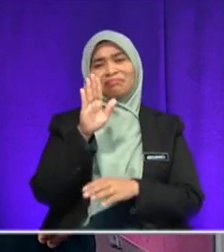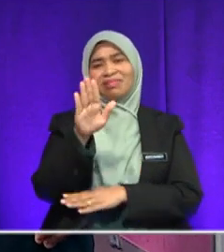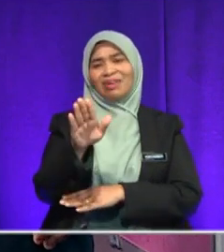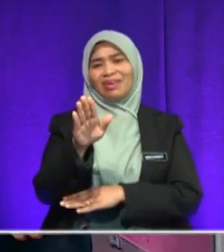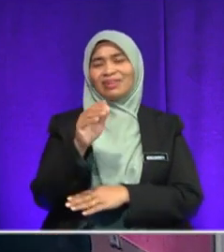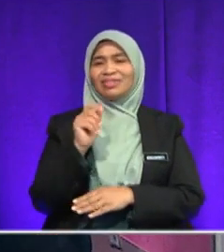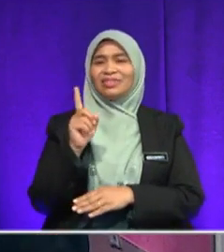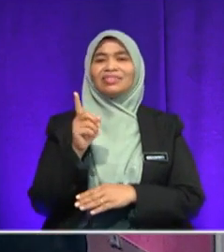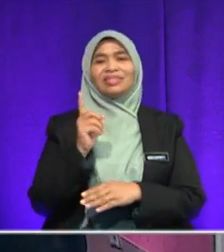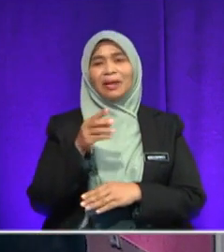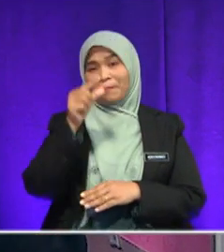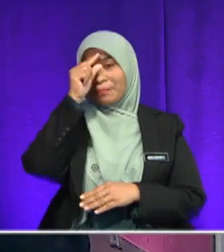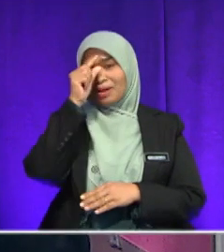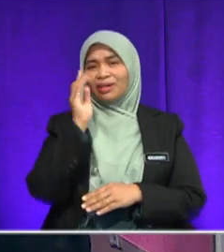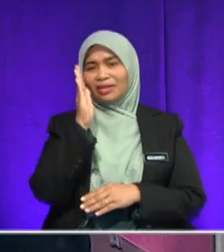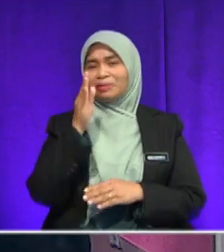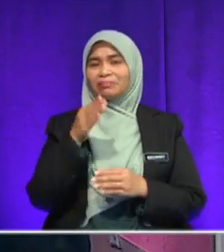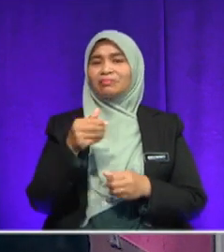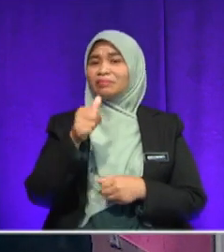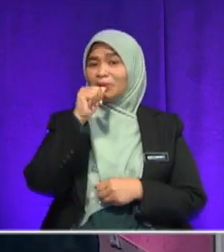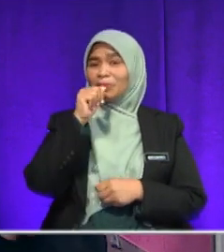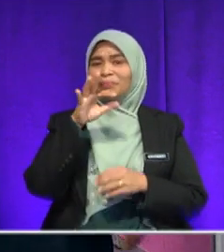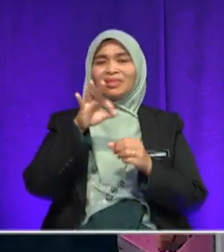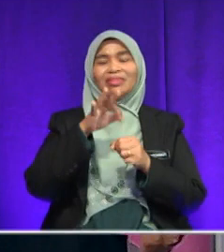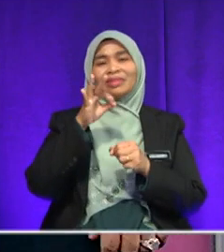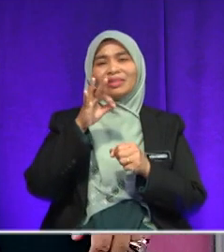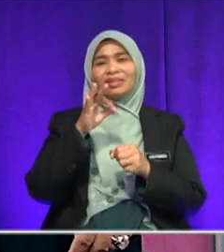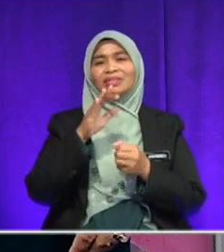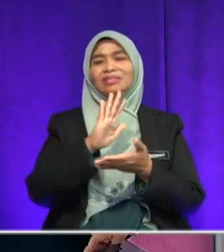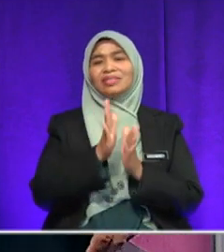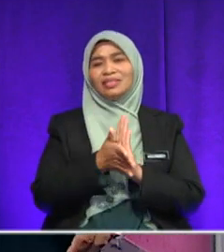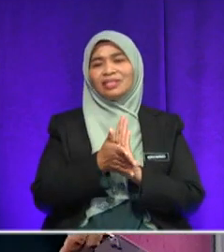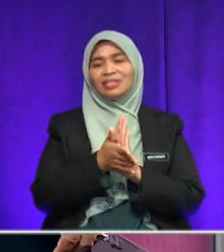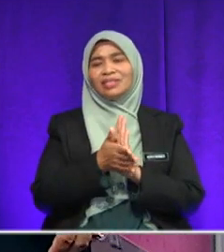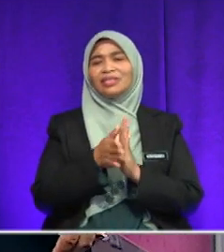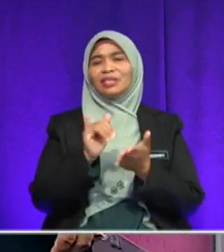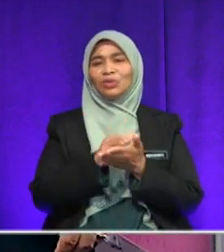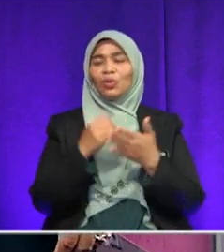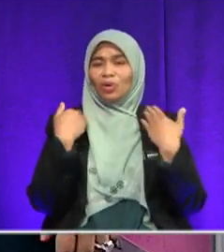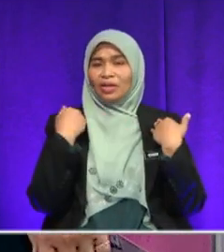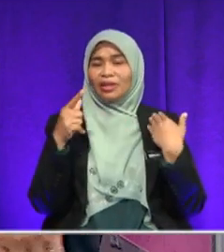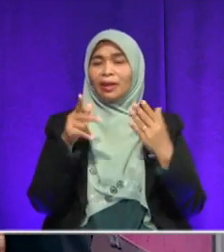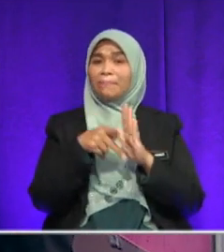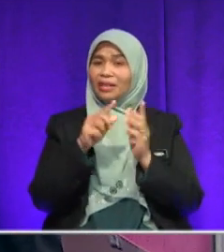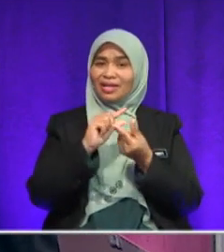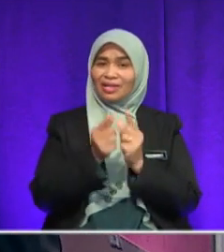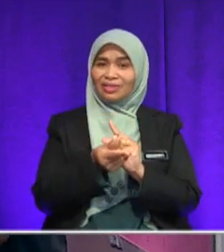teh. Makna dia, kopi dengan teh tadi merupakan barang pengganti. Sebab maksud barang pengganti adalah